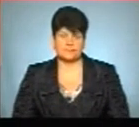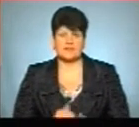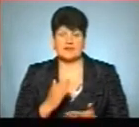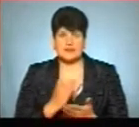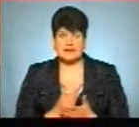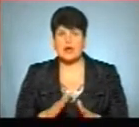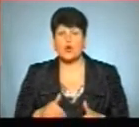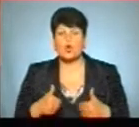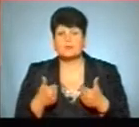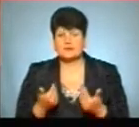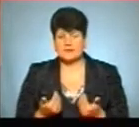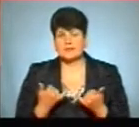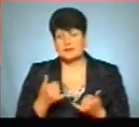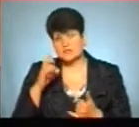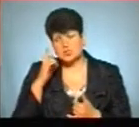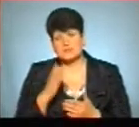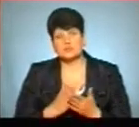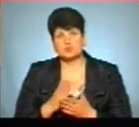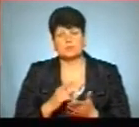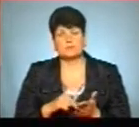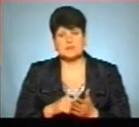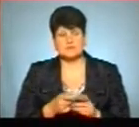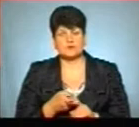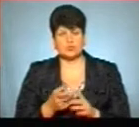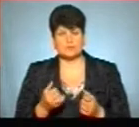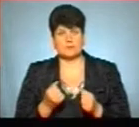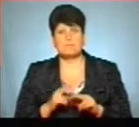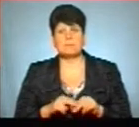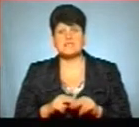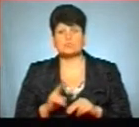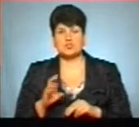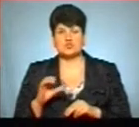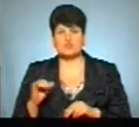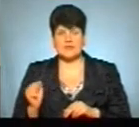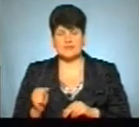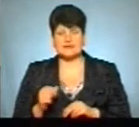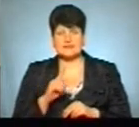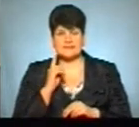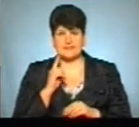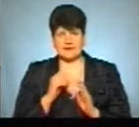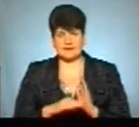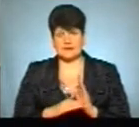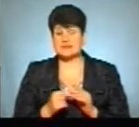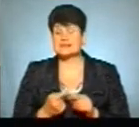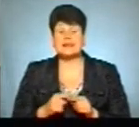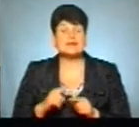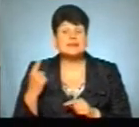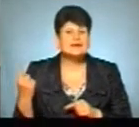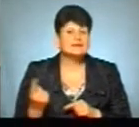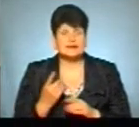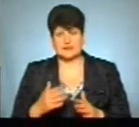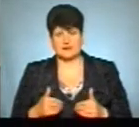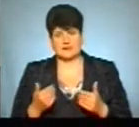безпосередні рекомендації для комунальних служб міста з приводу утримання дерев? Паспортизувати зелені насадження. Це в мене єдина рекомендація. Це трошки